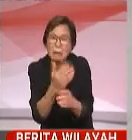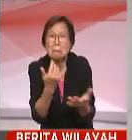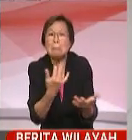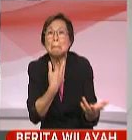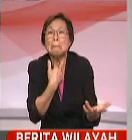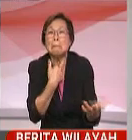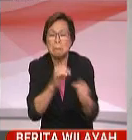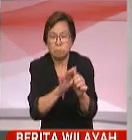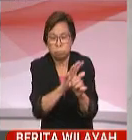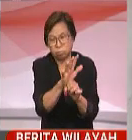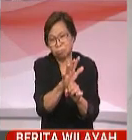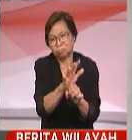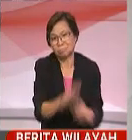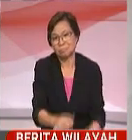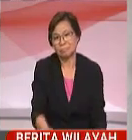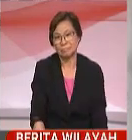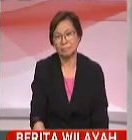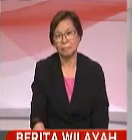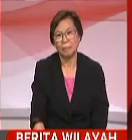dengan pandemik COVID-19.